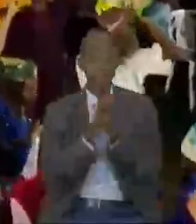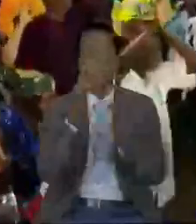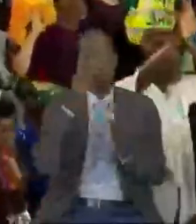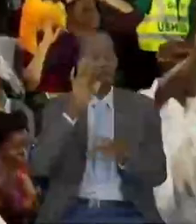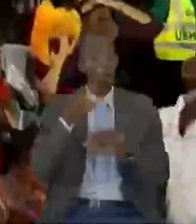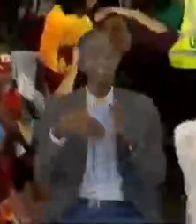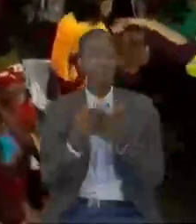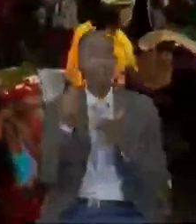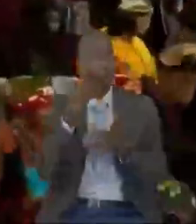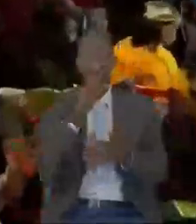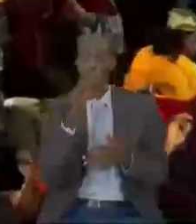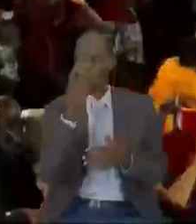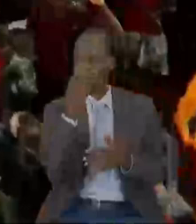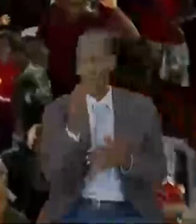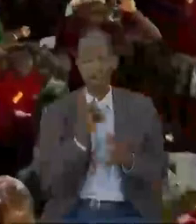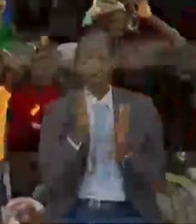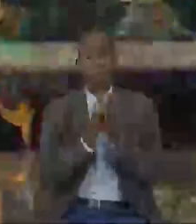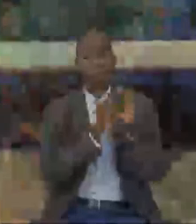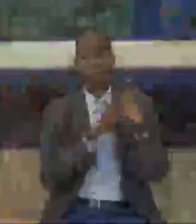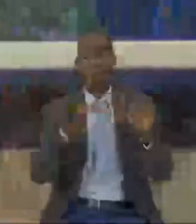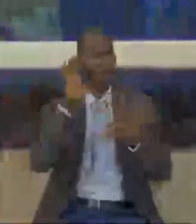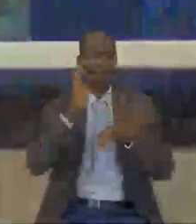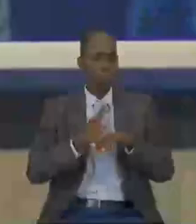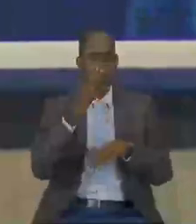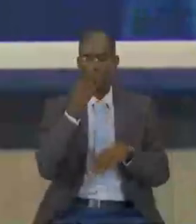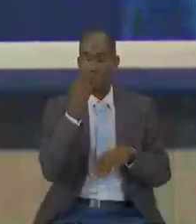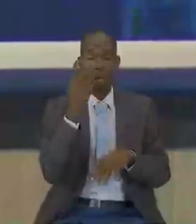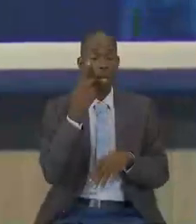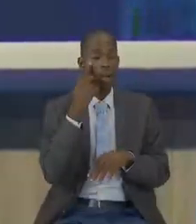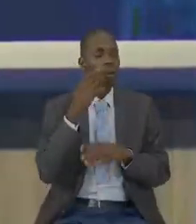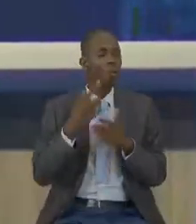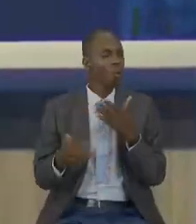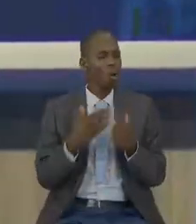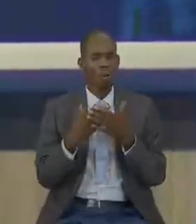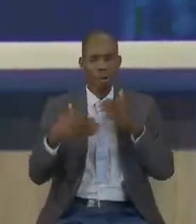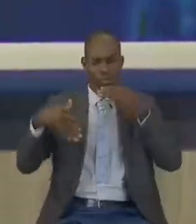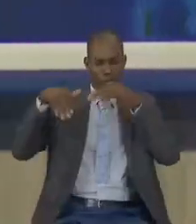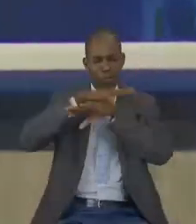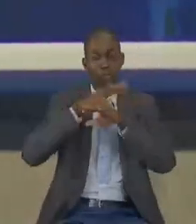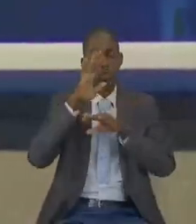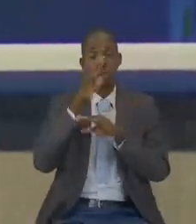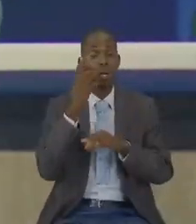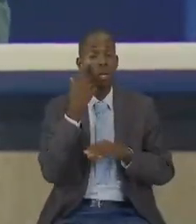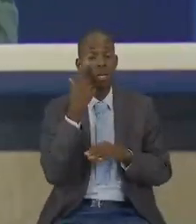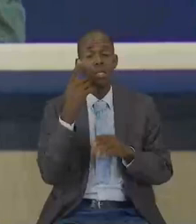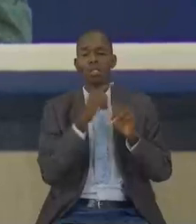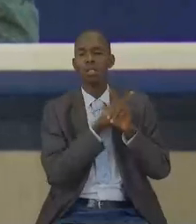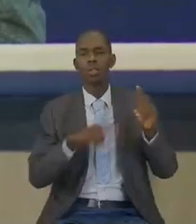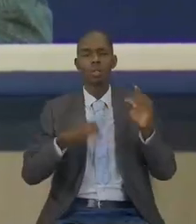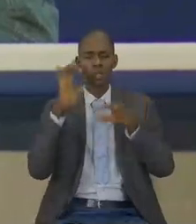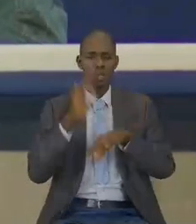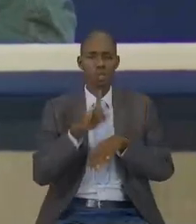Jésus. Je prie pour ceux qui sont aveugles. Que Dieu touche tes yeux aveugles. Peu importe